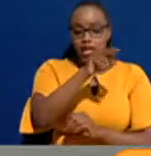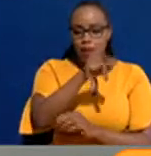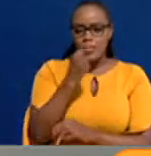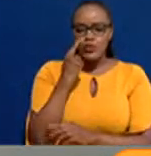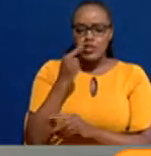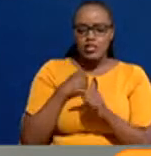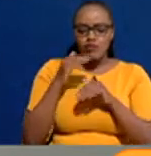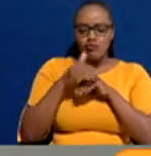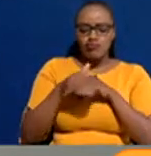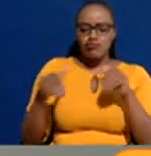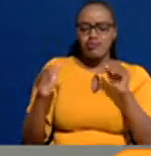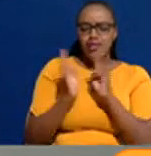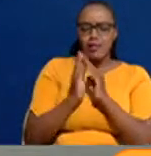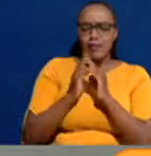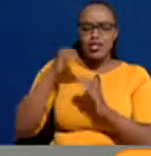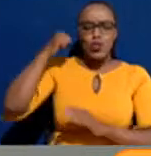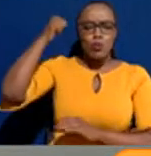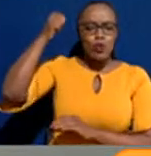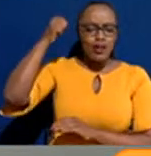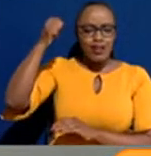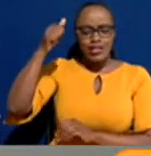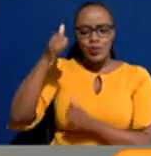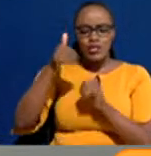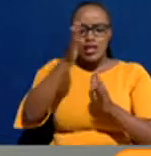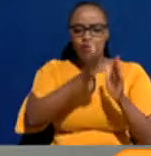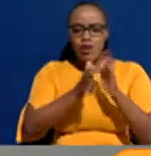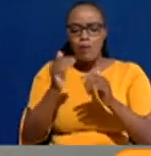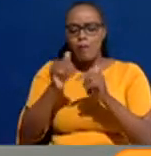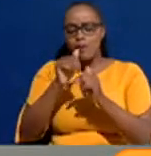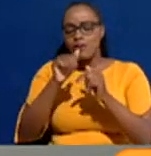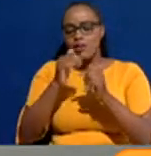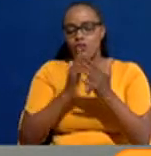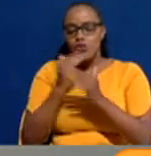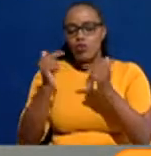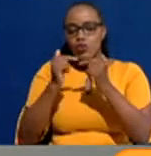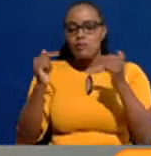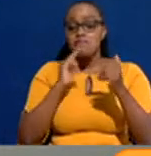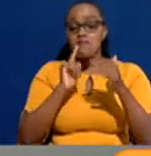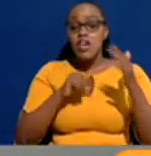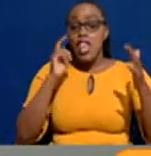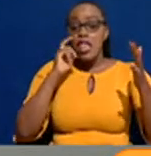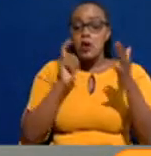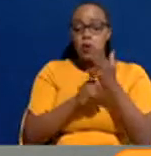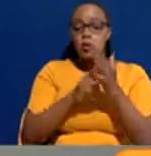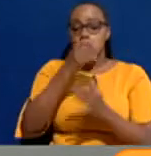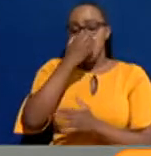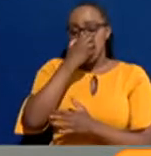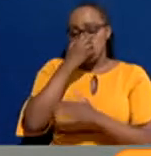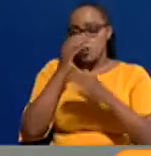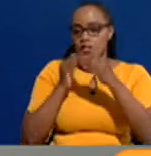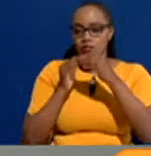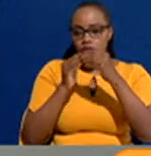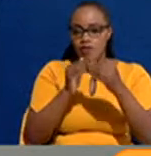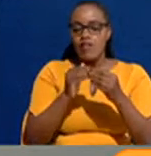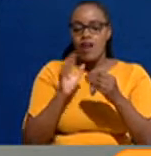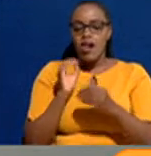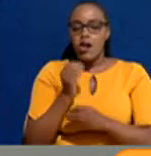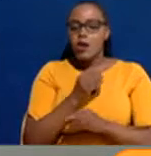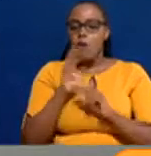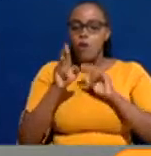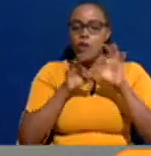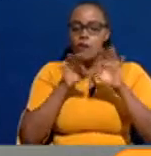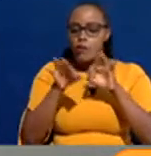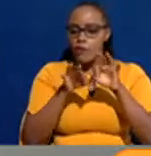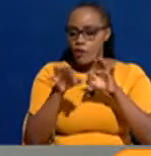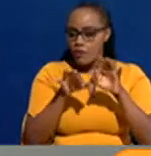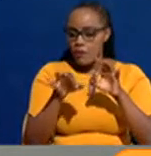wakionekana kujitenga na mikutano ya kisiasa inayoandaliwa na upinzani, wakisema wanatambua uongozi wa Rais Ruto. Na kama anavyotuarifu